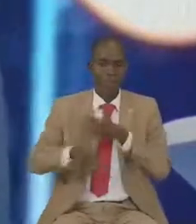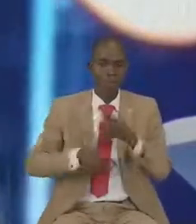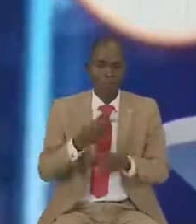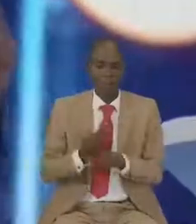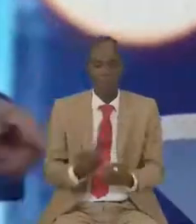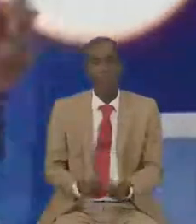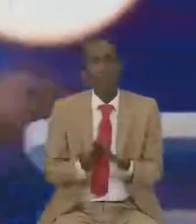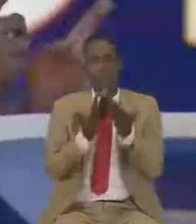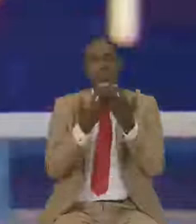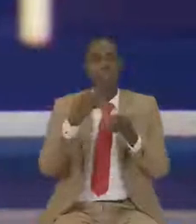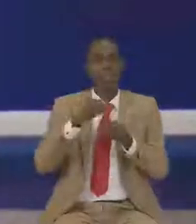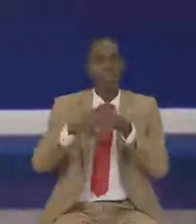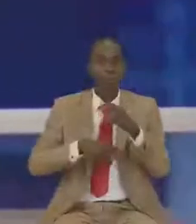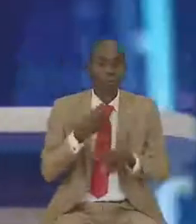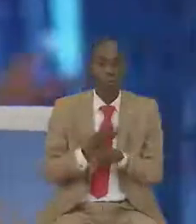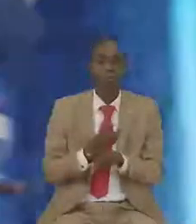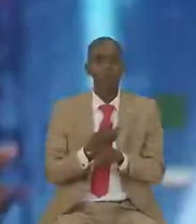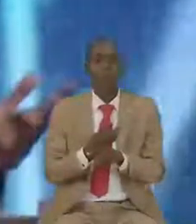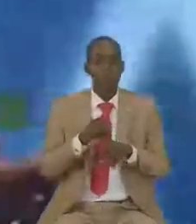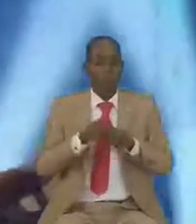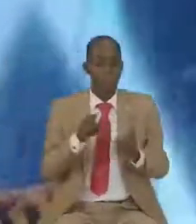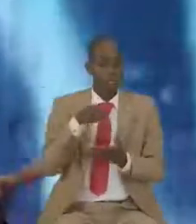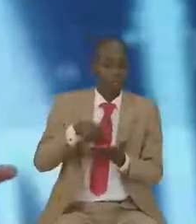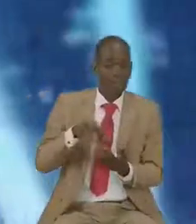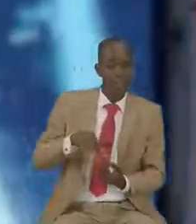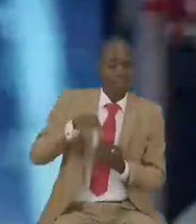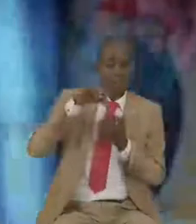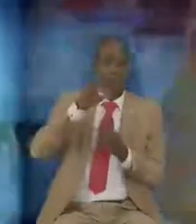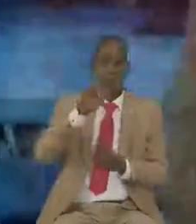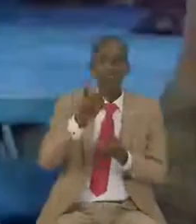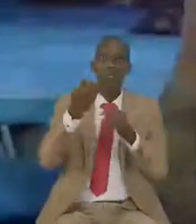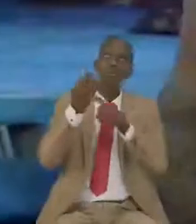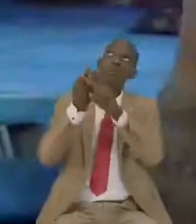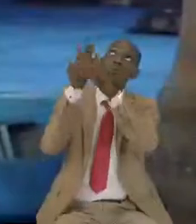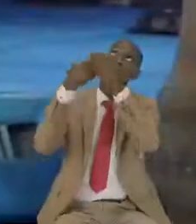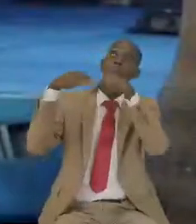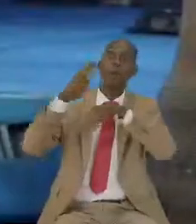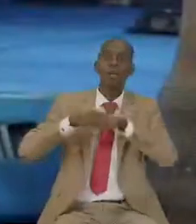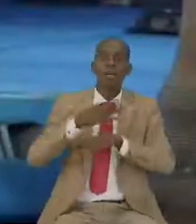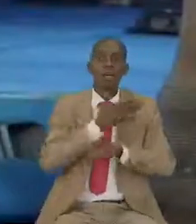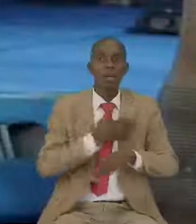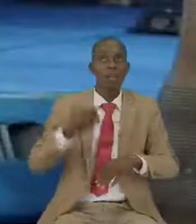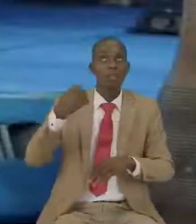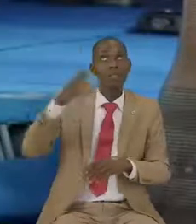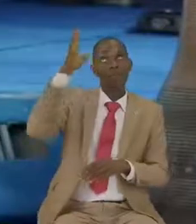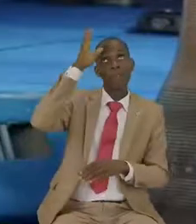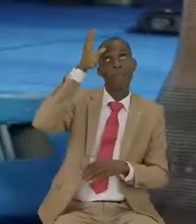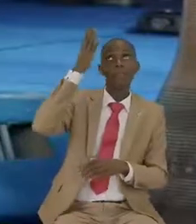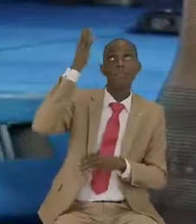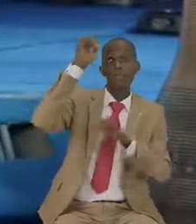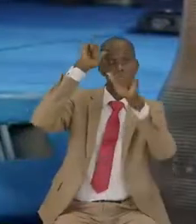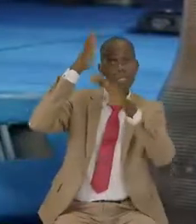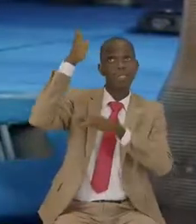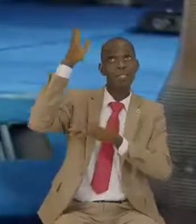l'agneau du monde, né dans le monde, sacrifié dans le monde. Mais cet agneau est venu du